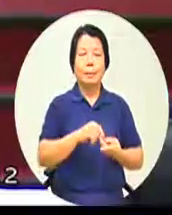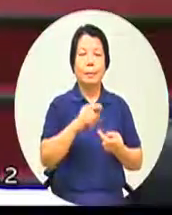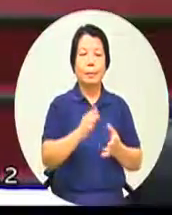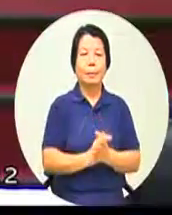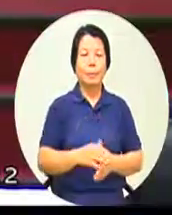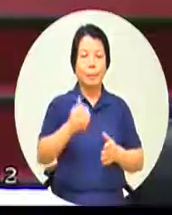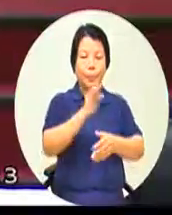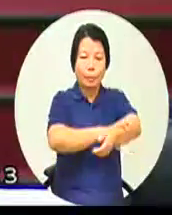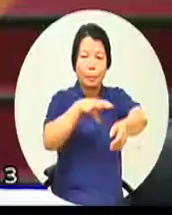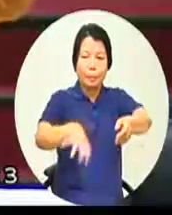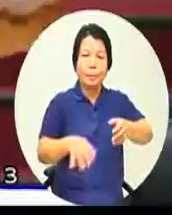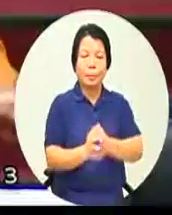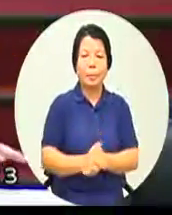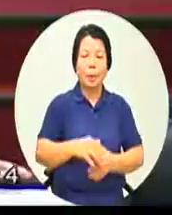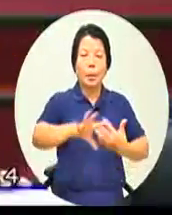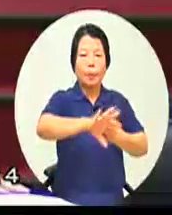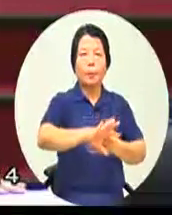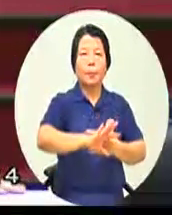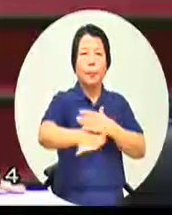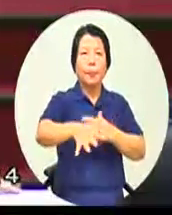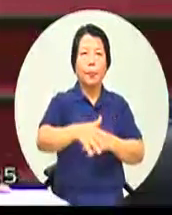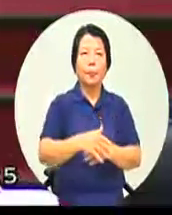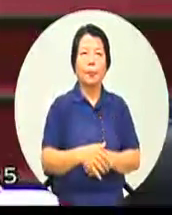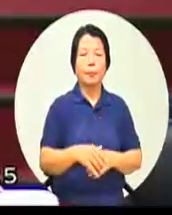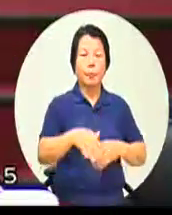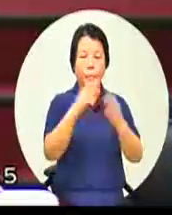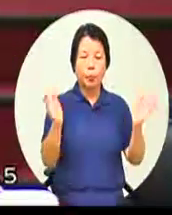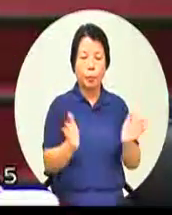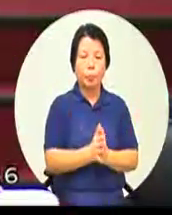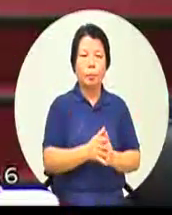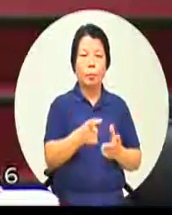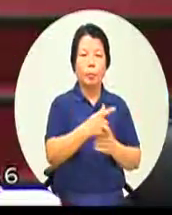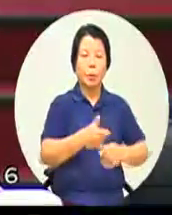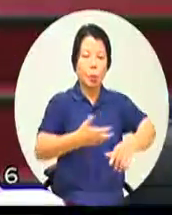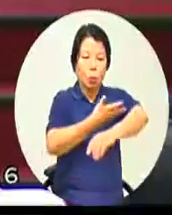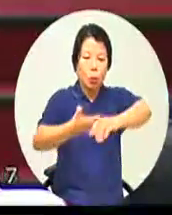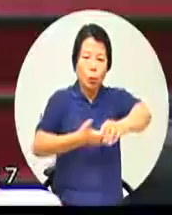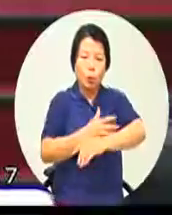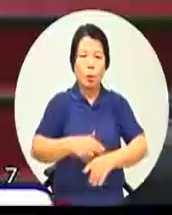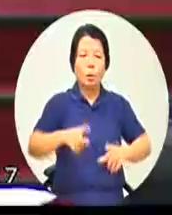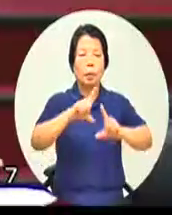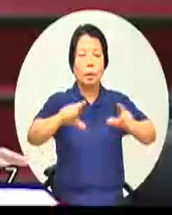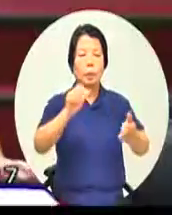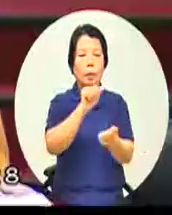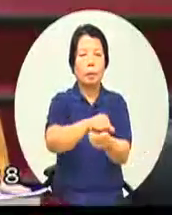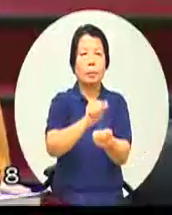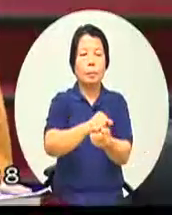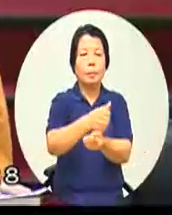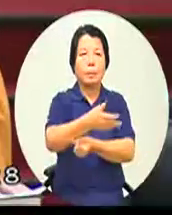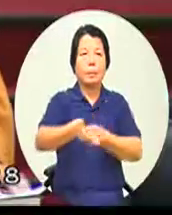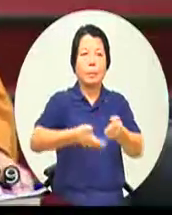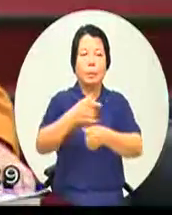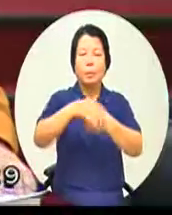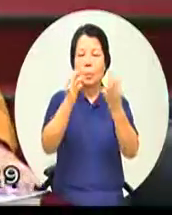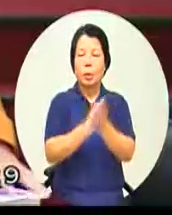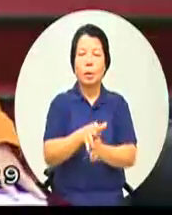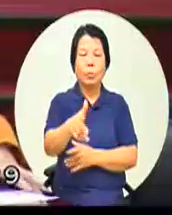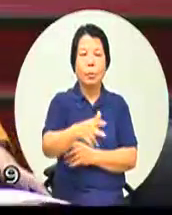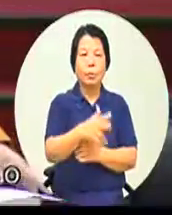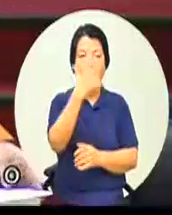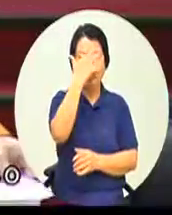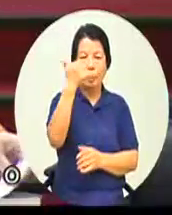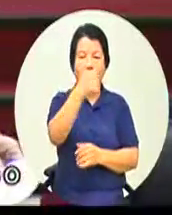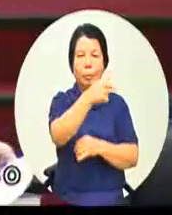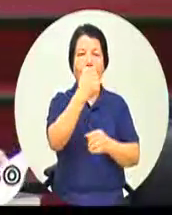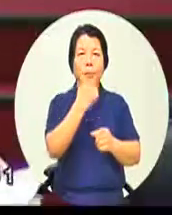左营其他含挂即所谓恁林潭大庇护甲小庇护，拢是做紧，当时即个